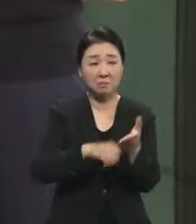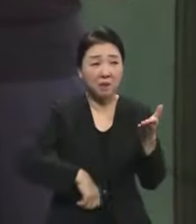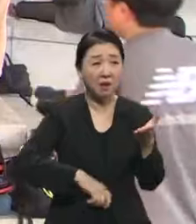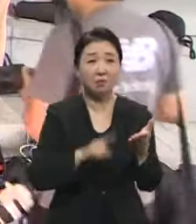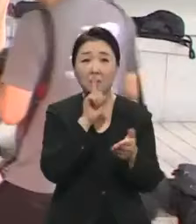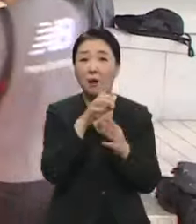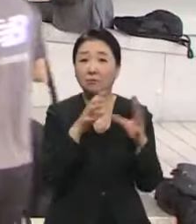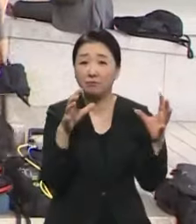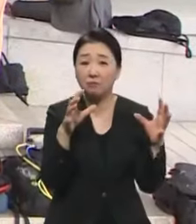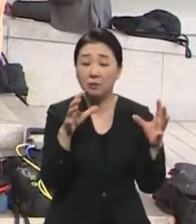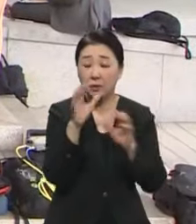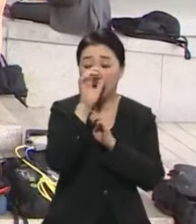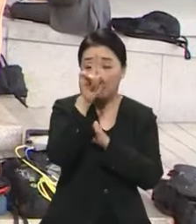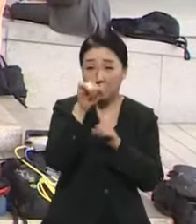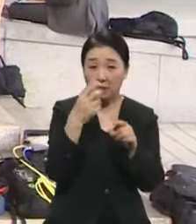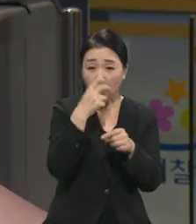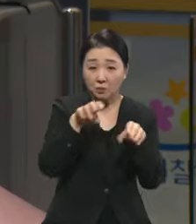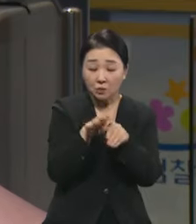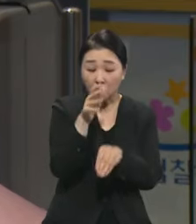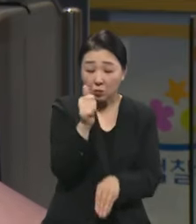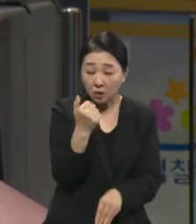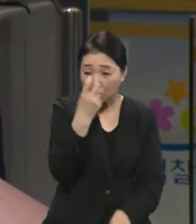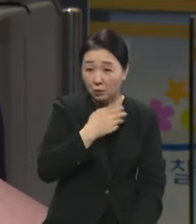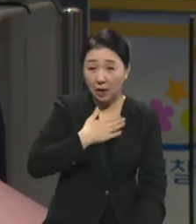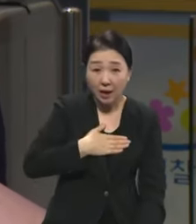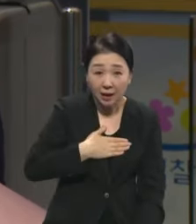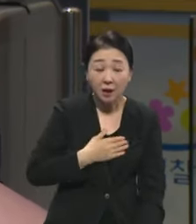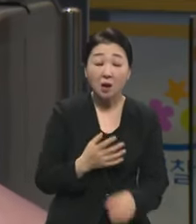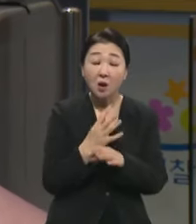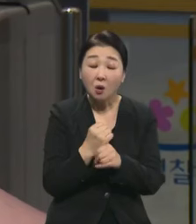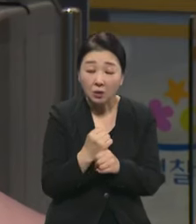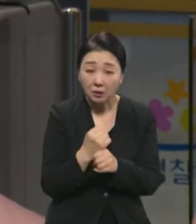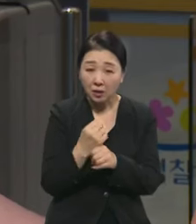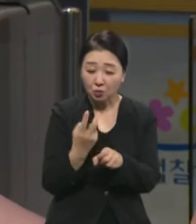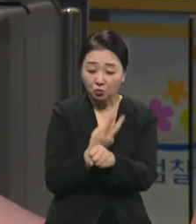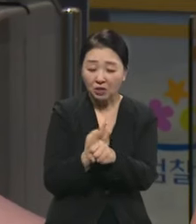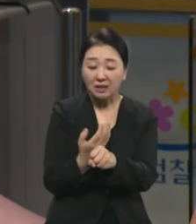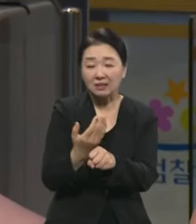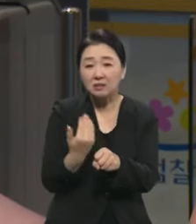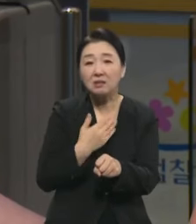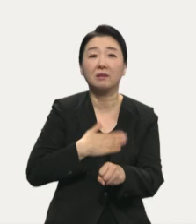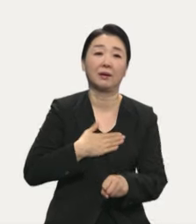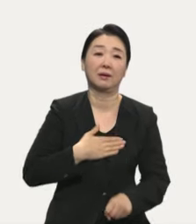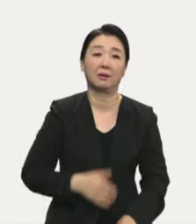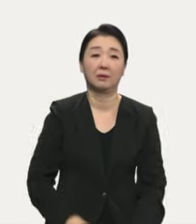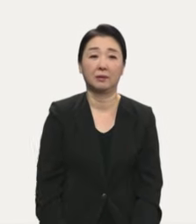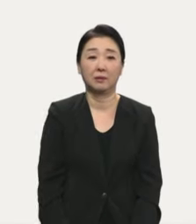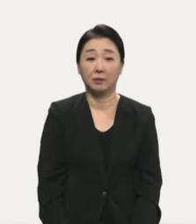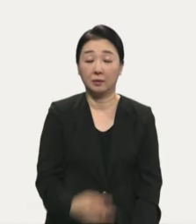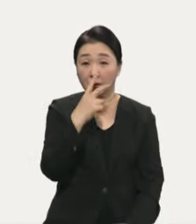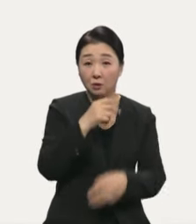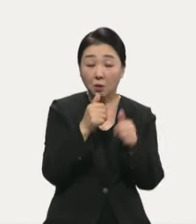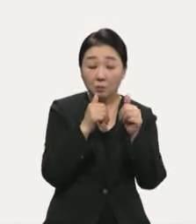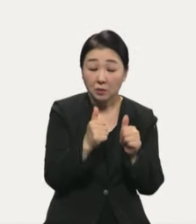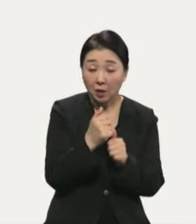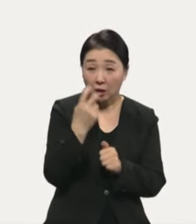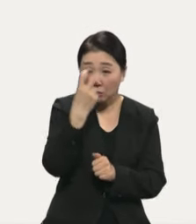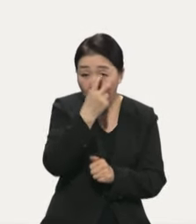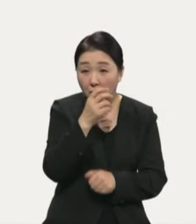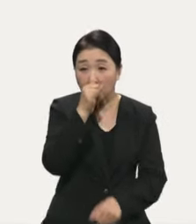논란입니다. 이원석 총장이 조사 사실을 안 건 조사가 끝나기 불과 2시간 전이었습니다. 검찰은 조사